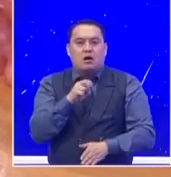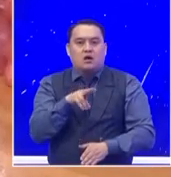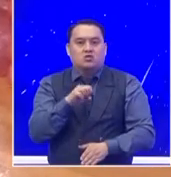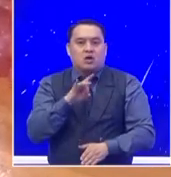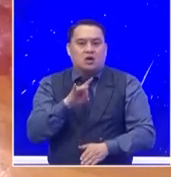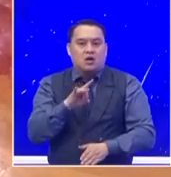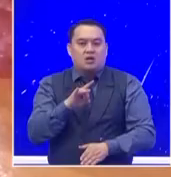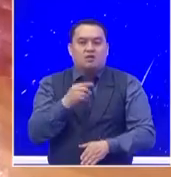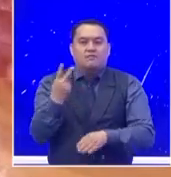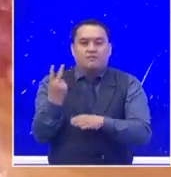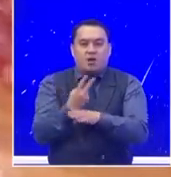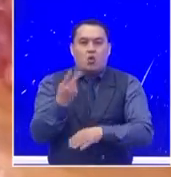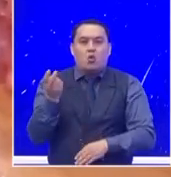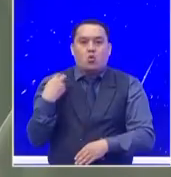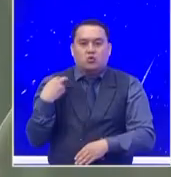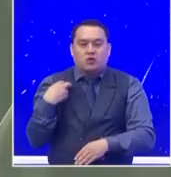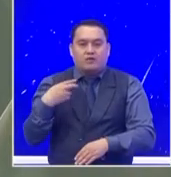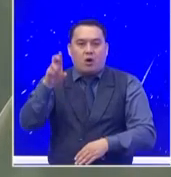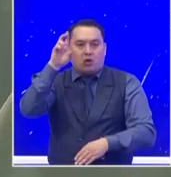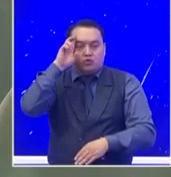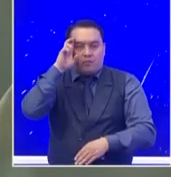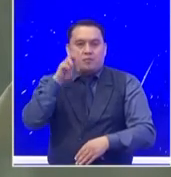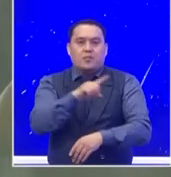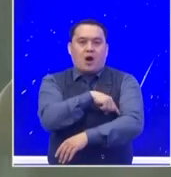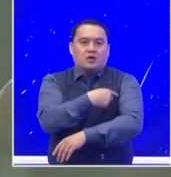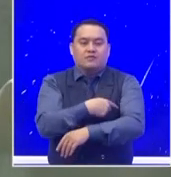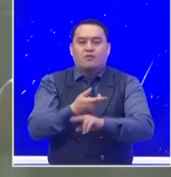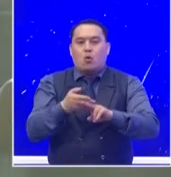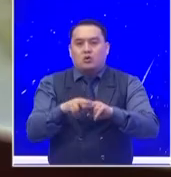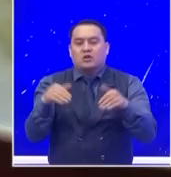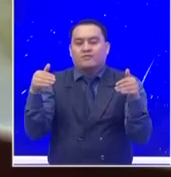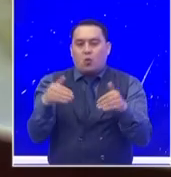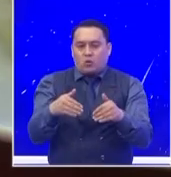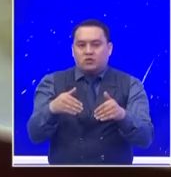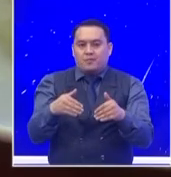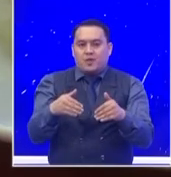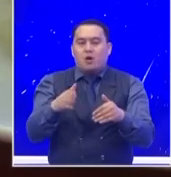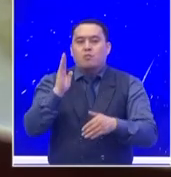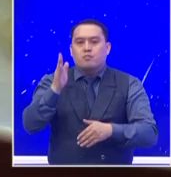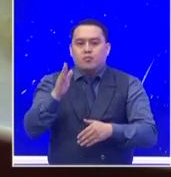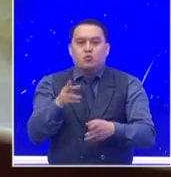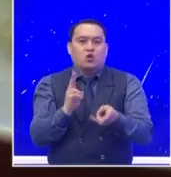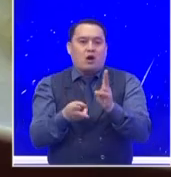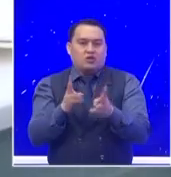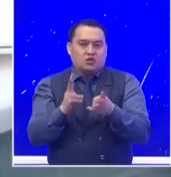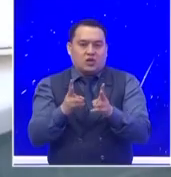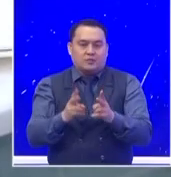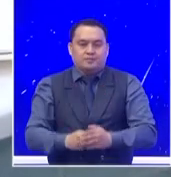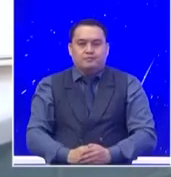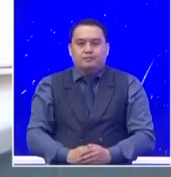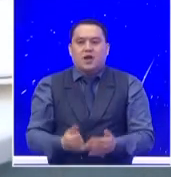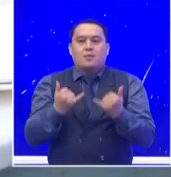Она обучается на втором курсе Капшагайского государственного многопрофильного колледжа. Юная девушка – будущий кондитер.